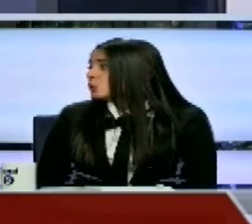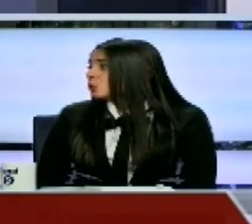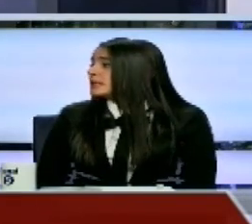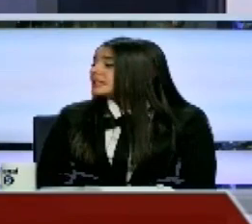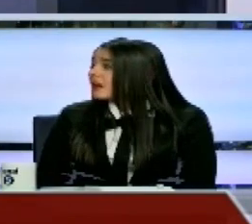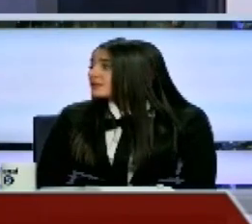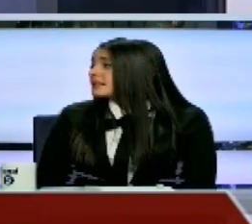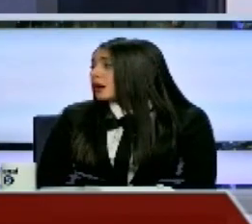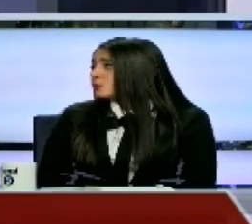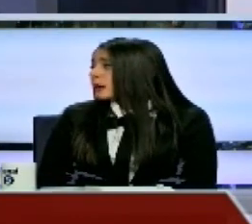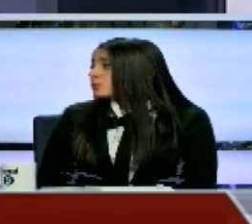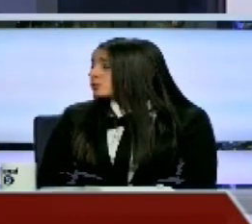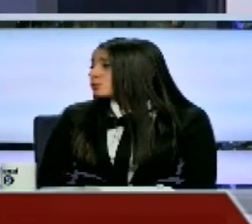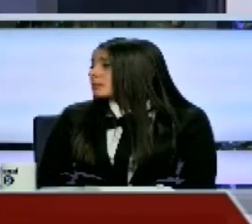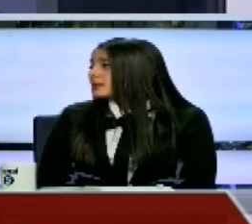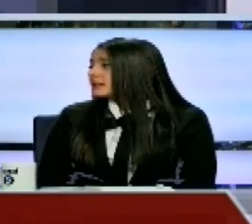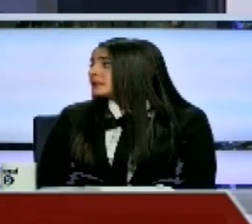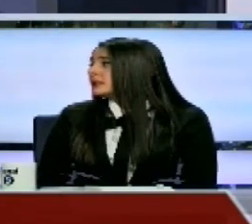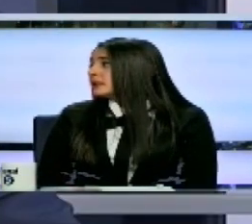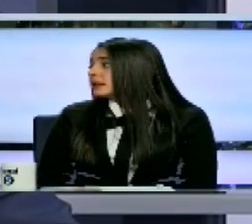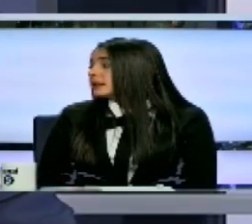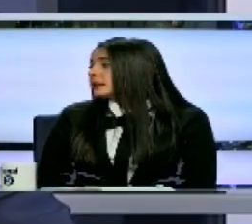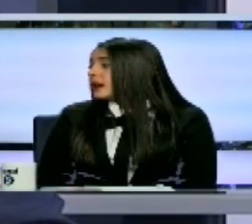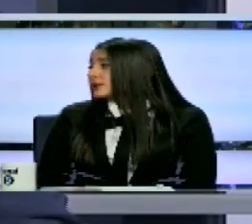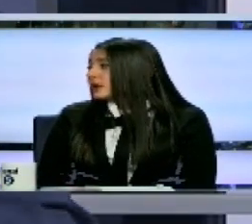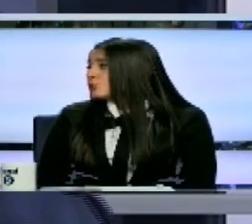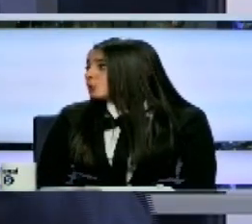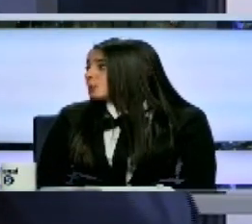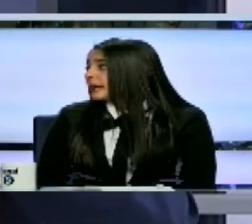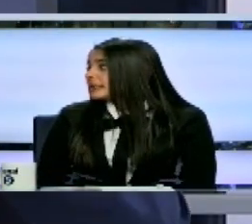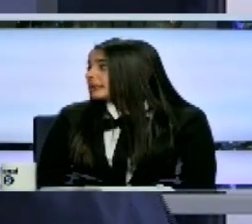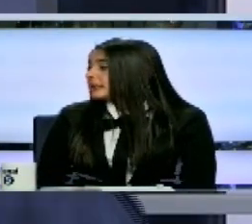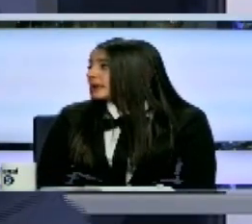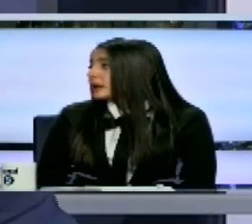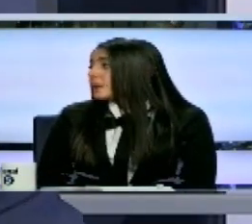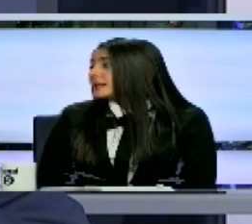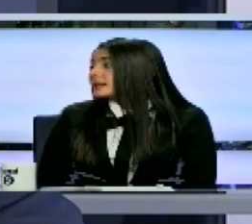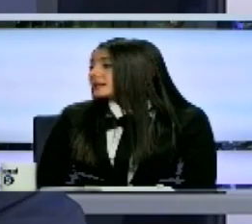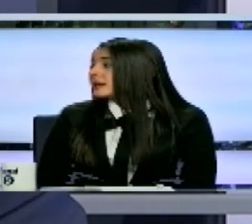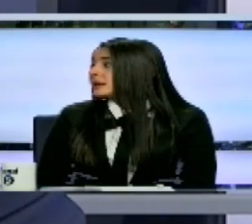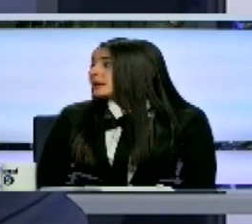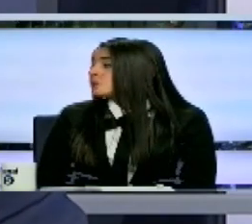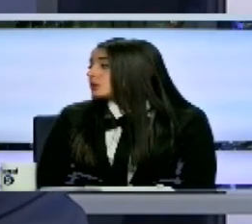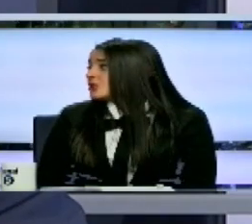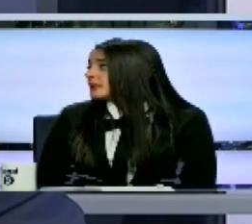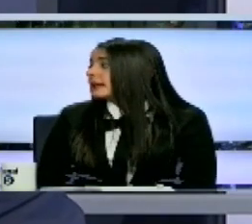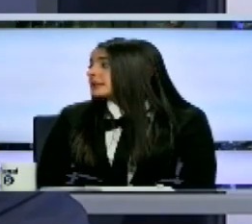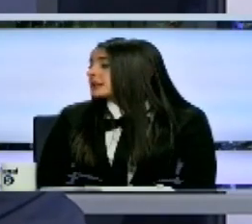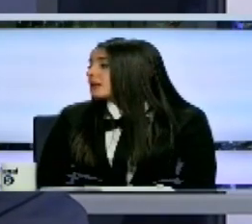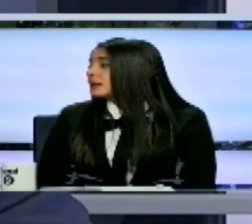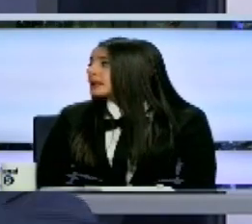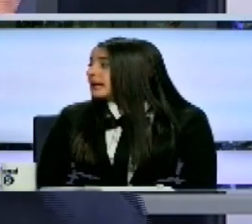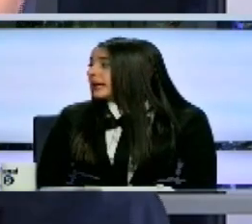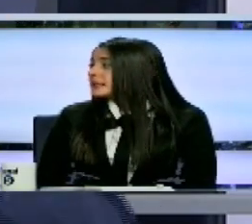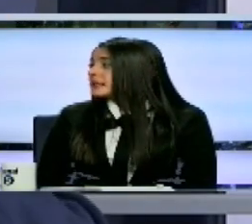sorunu, sınavda tercüman bulundurmamaları gerçekten çok büyük bir eksiklik. EKPSS sürecinde,